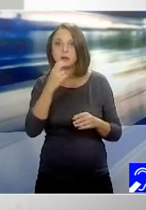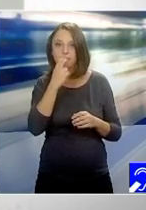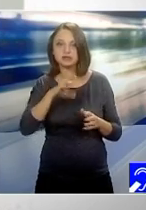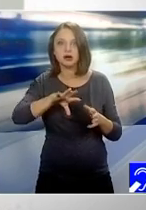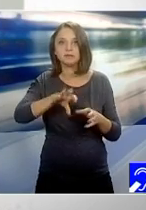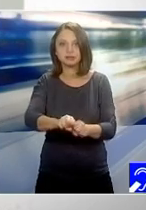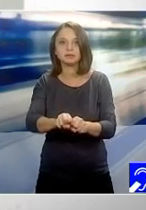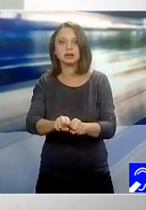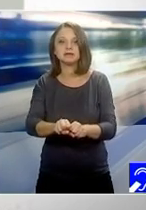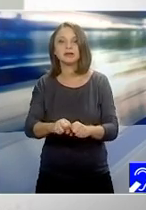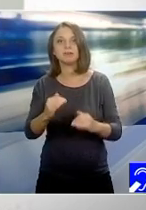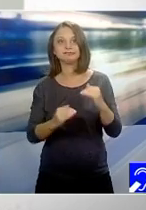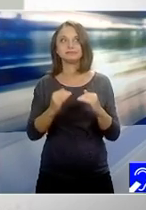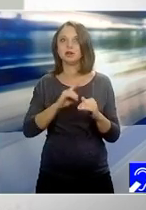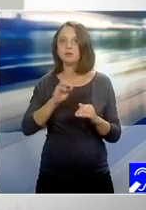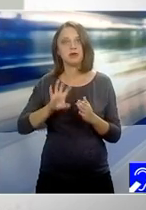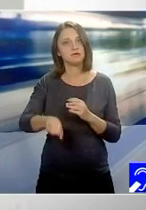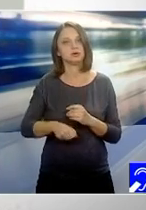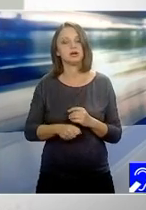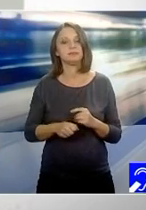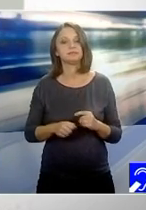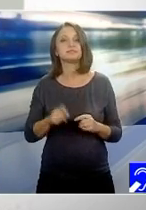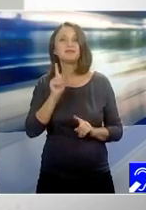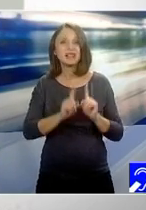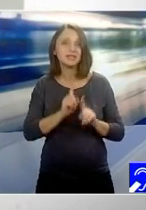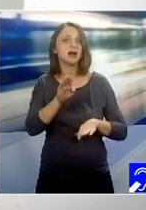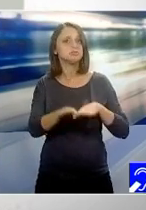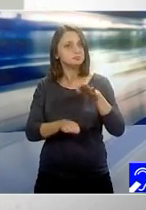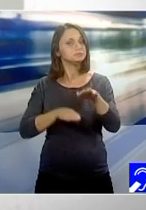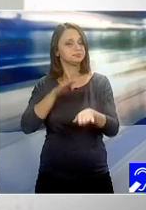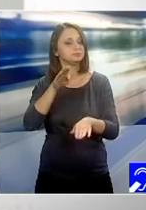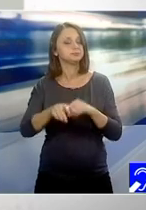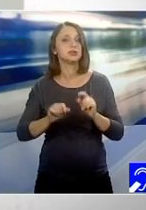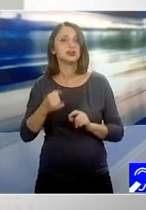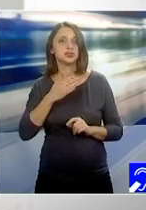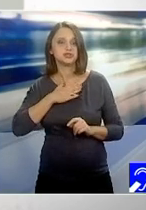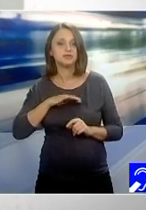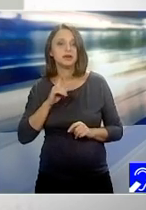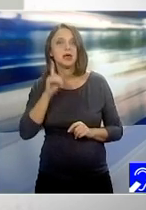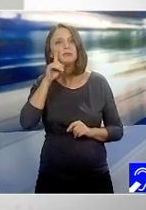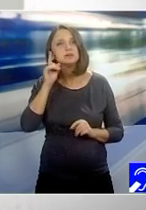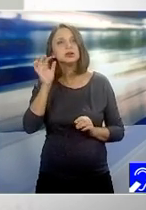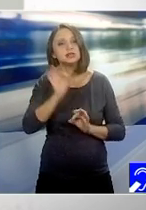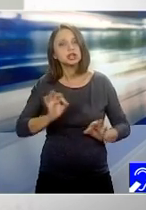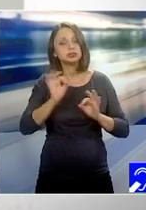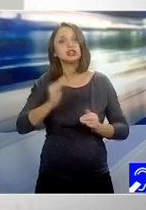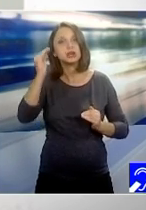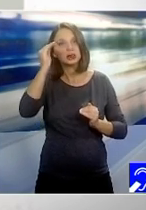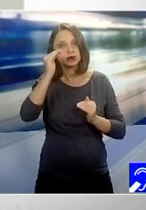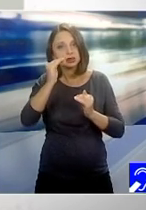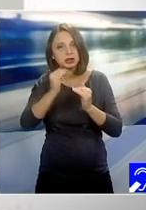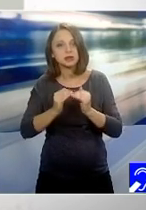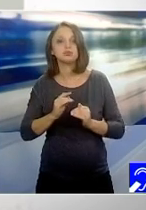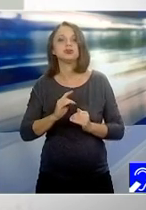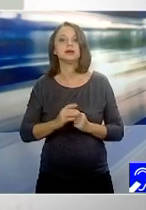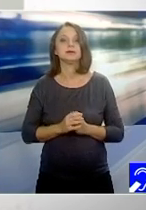l-o dezechilibrat. Încet, încet, dacă vom face pași și vom dori, vom limita, îi vom duce... Să nu se mai ducă